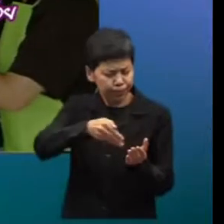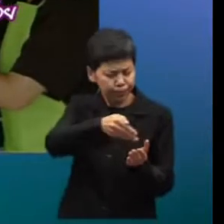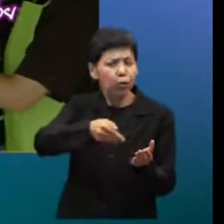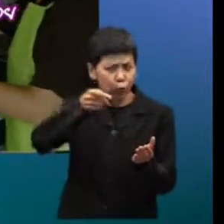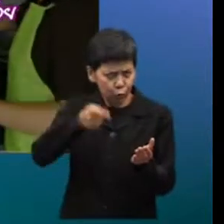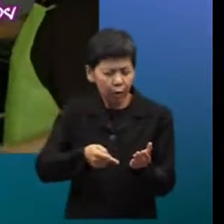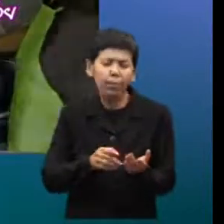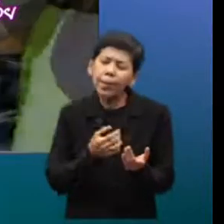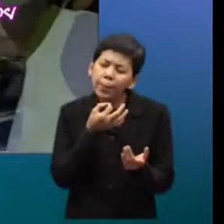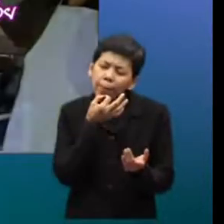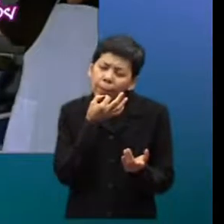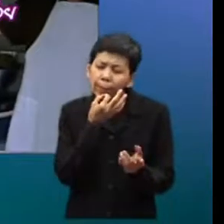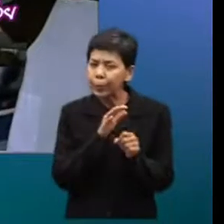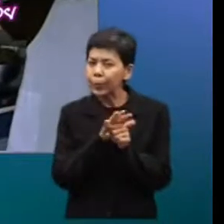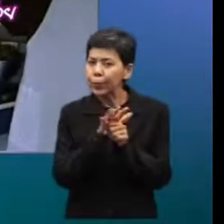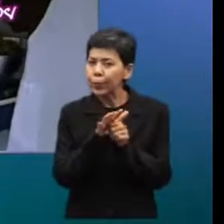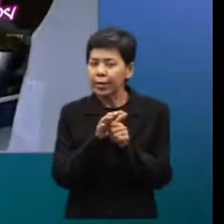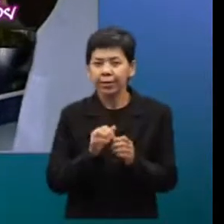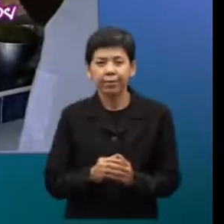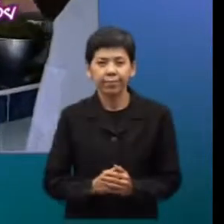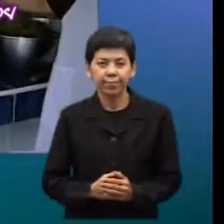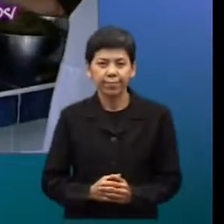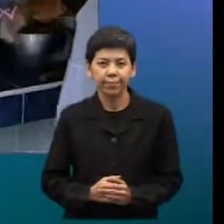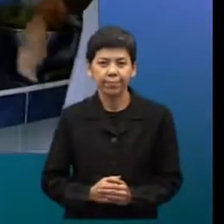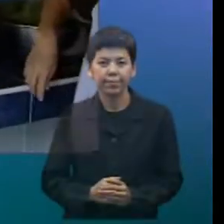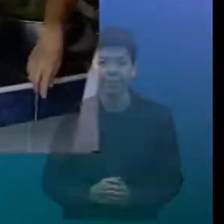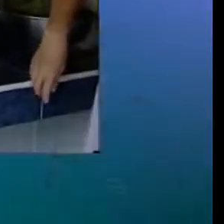เพื่อให้มีรสชาติเค็มเล็กน้อย